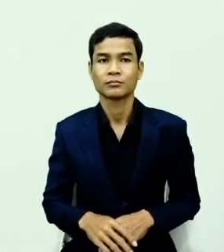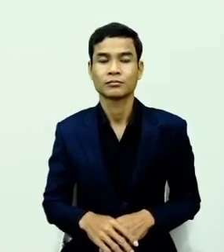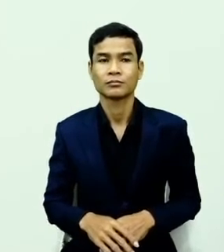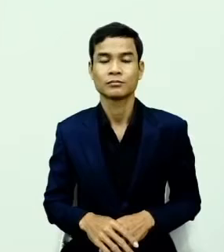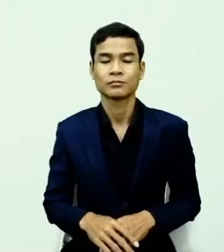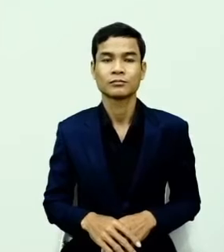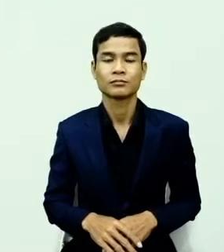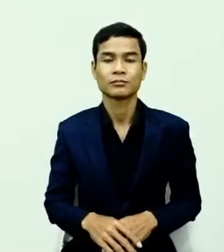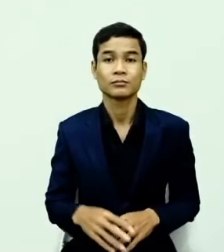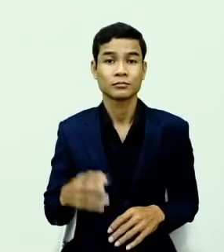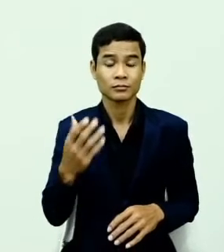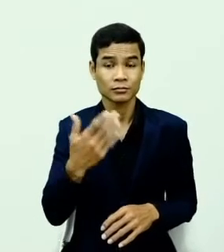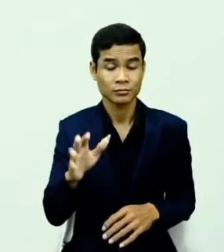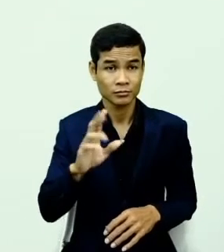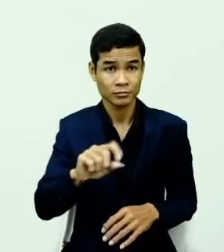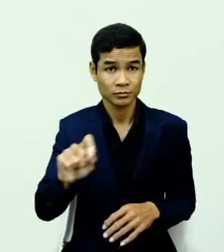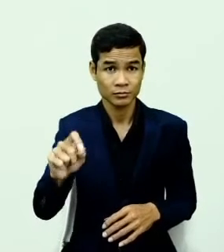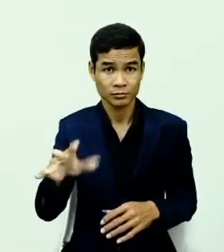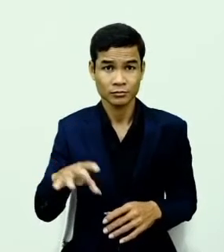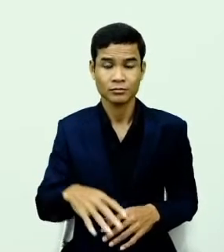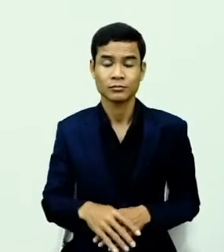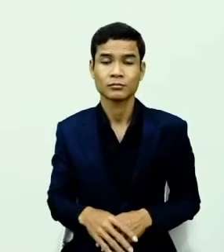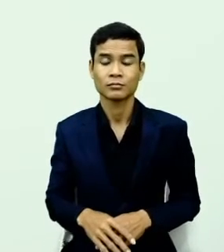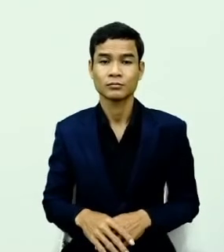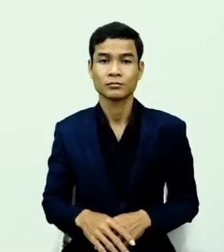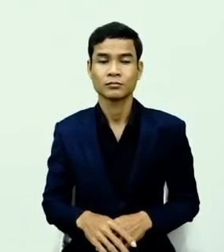ចាហើយហើយណាកូន